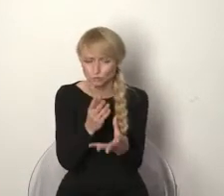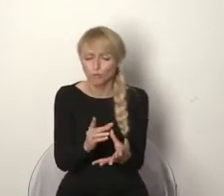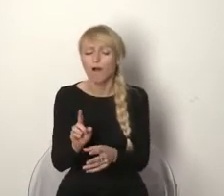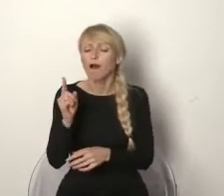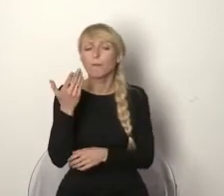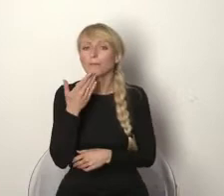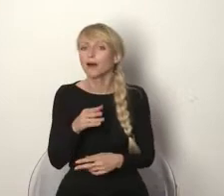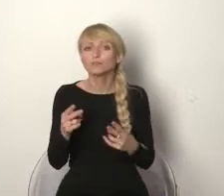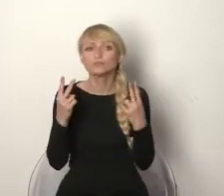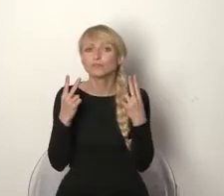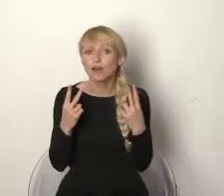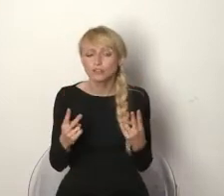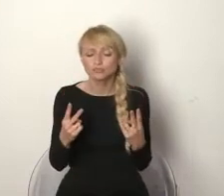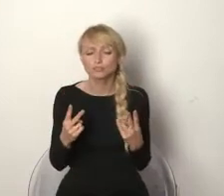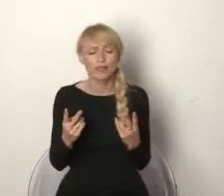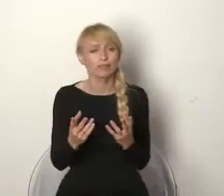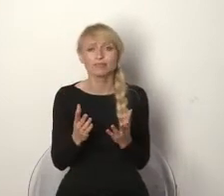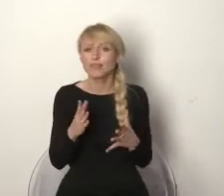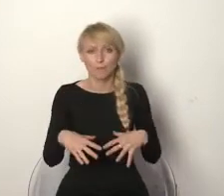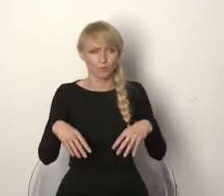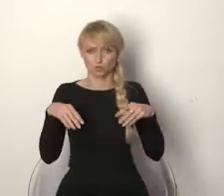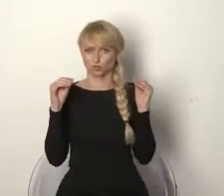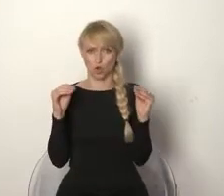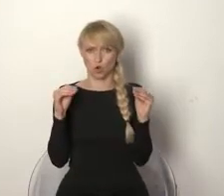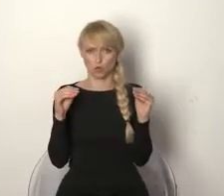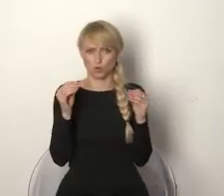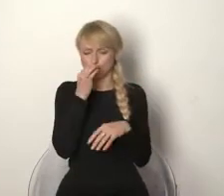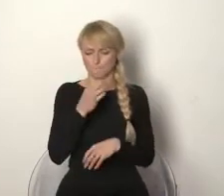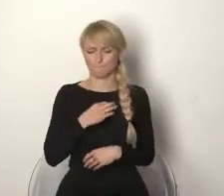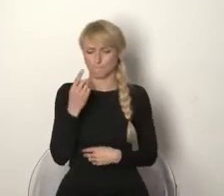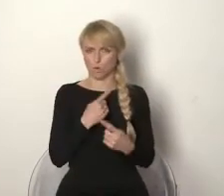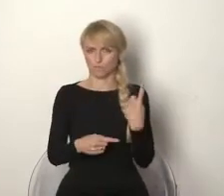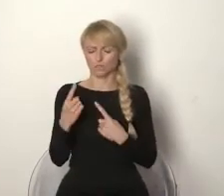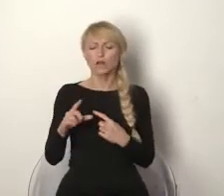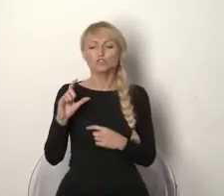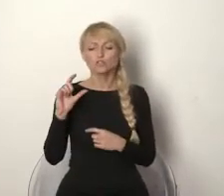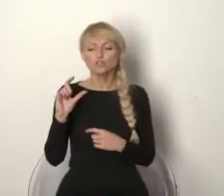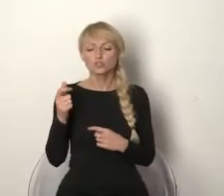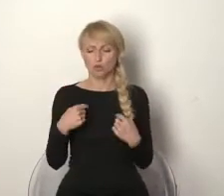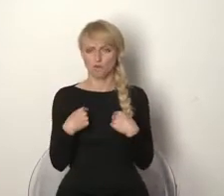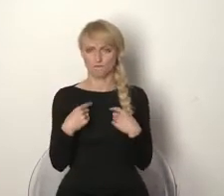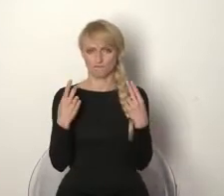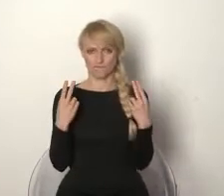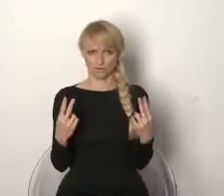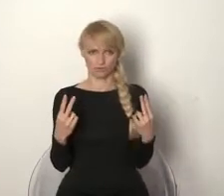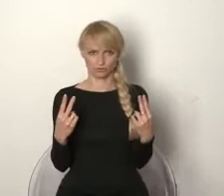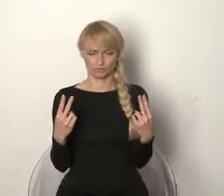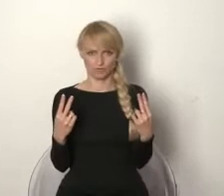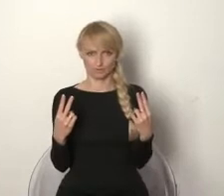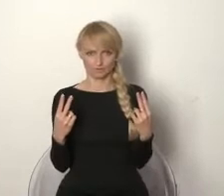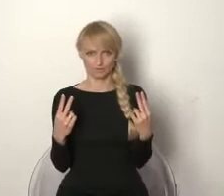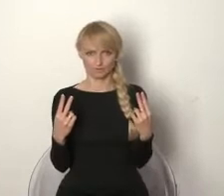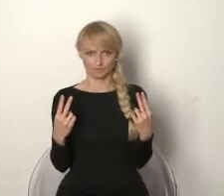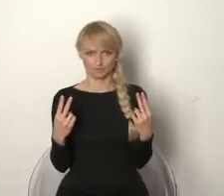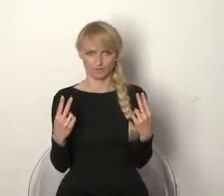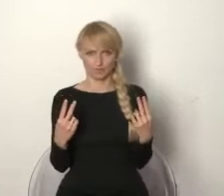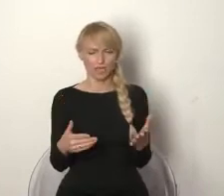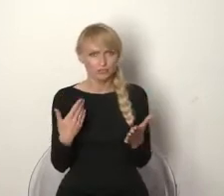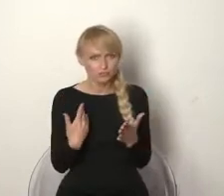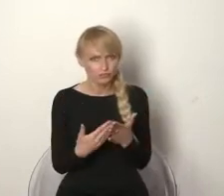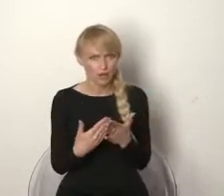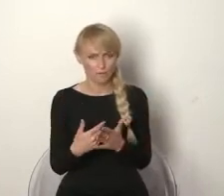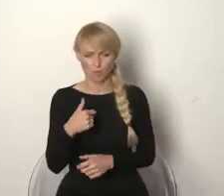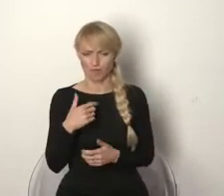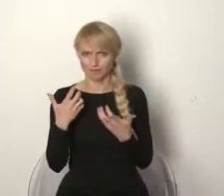ważne jest to, żeby na samym początku odpowiedzieć sobie na pytanie, co jest dla nas ważne, tak? Dlaczego na przykład chcemy iść